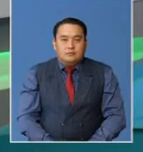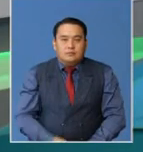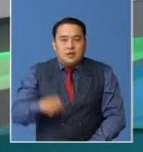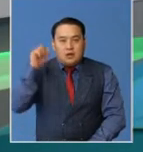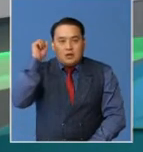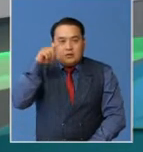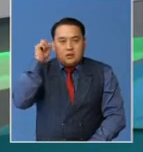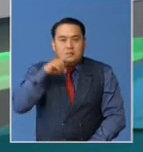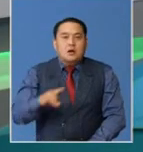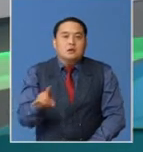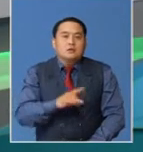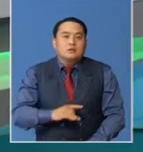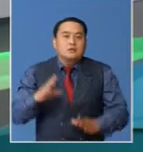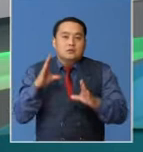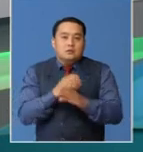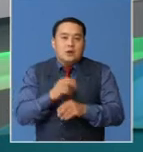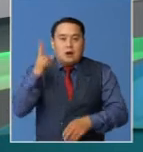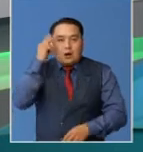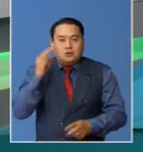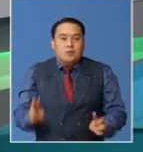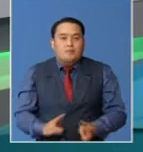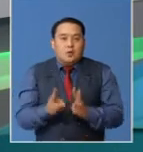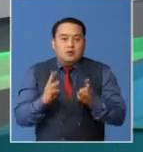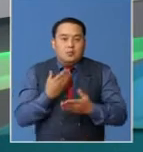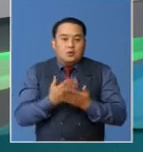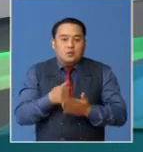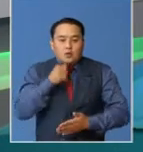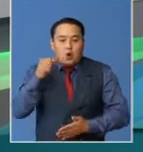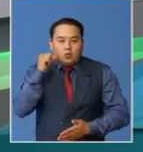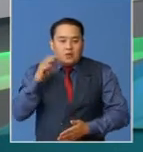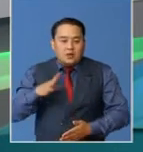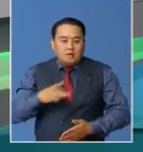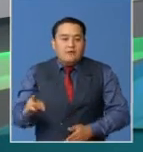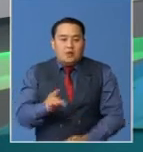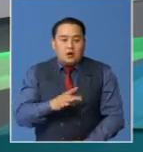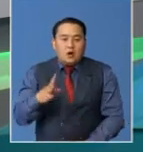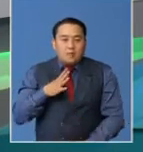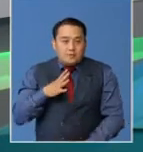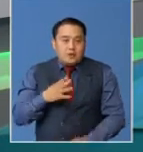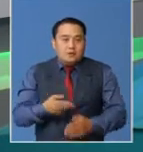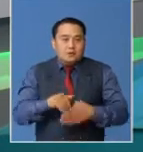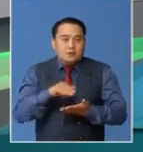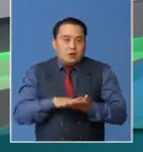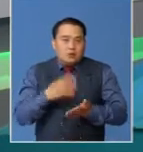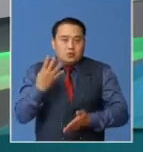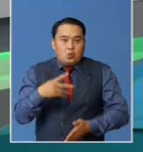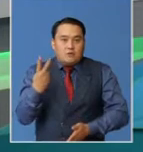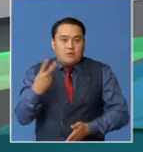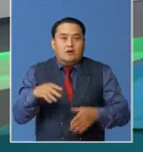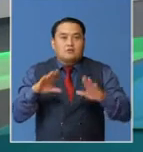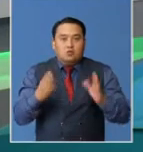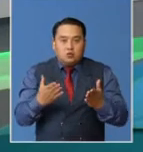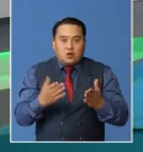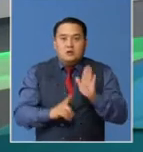В Искельдинском районе снизилось количество пожаров. К примеру, в прошлом году в регионе было зарегистрировано 42 случая.